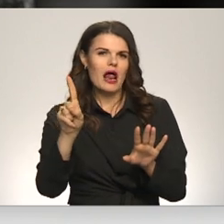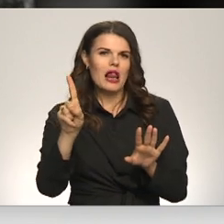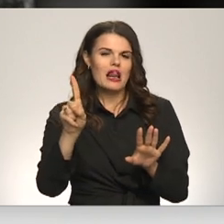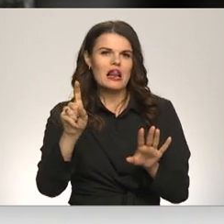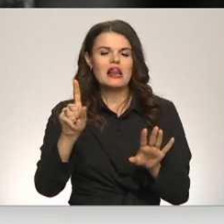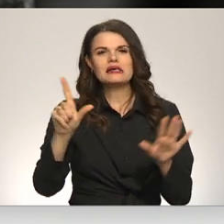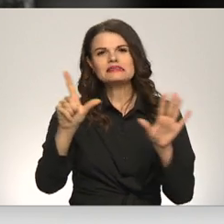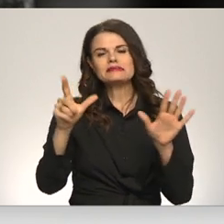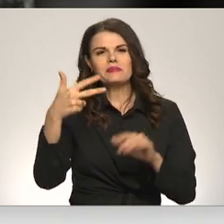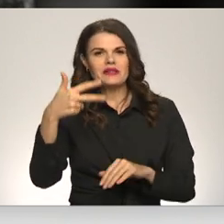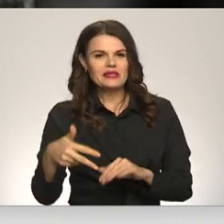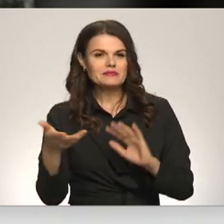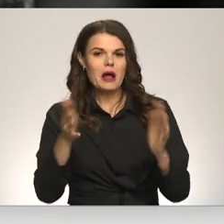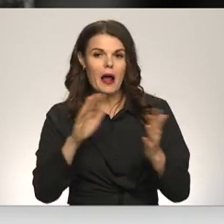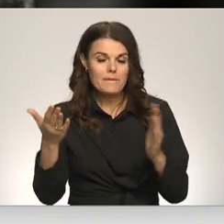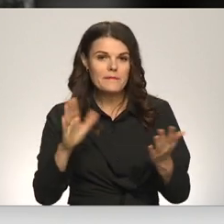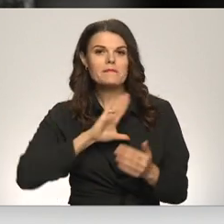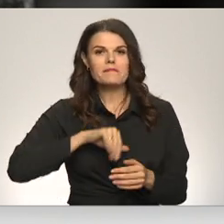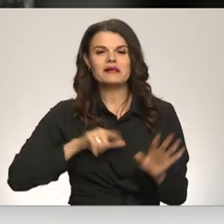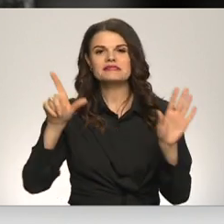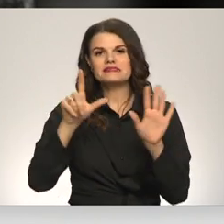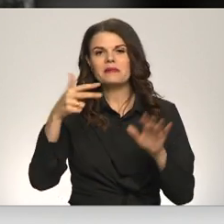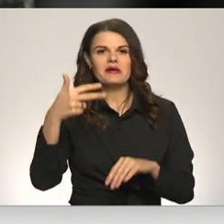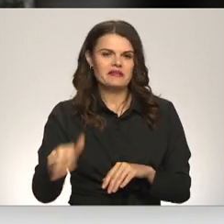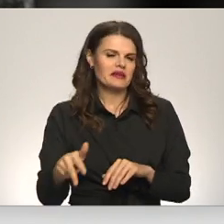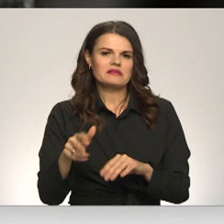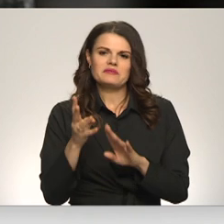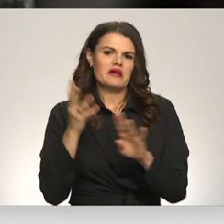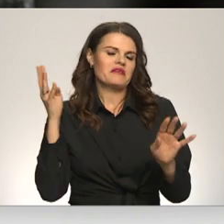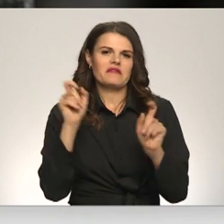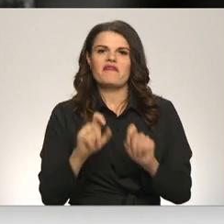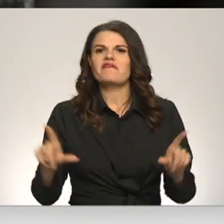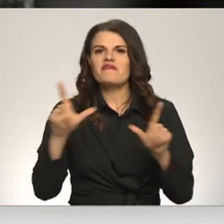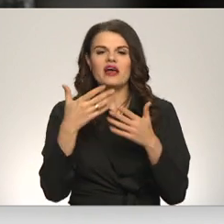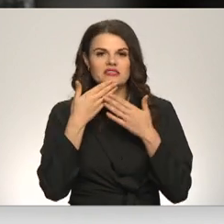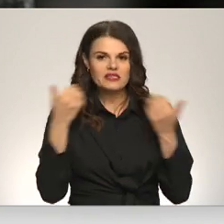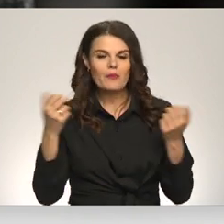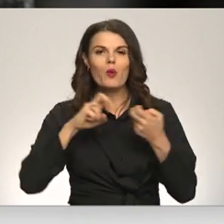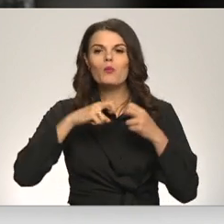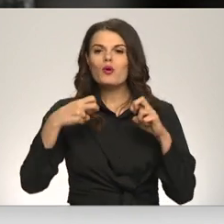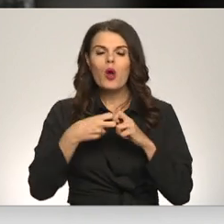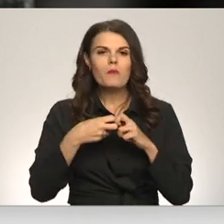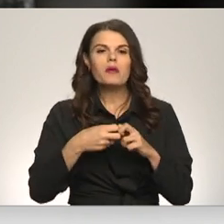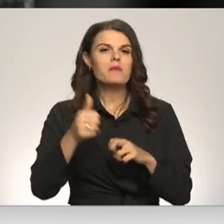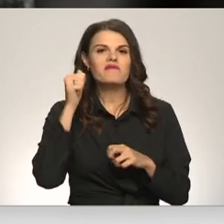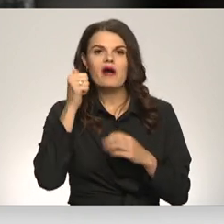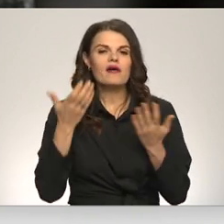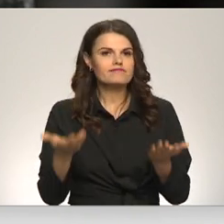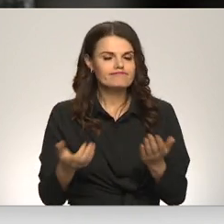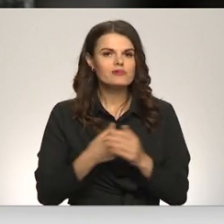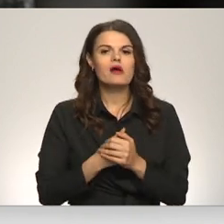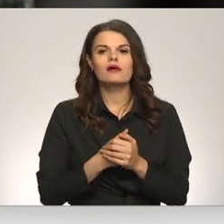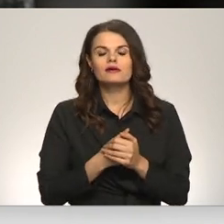7:30, jā, aptuveni. Pēc 7:30 vairs praktiski nekā nebija, jā. Problēma vakardien bija tāda,